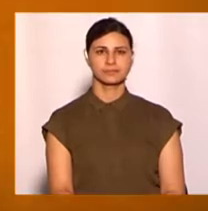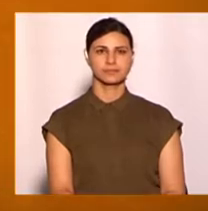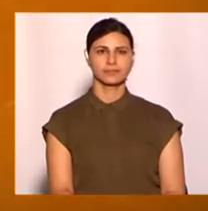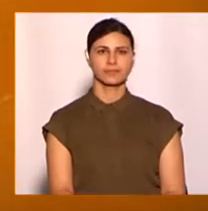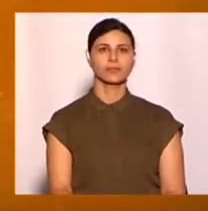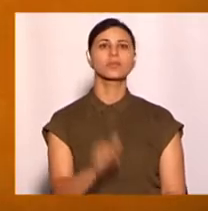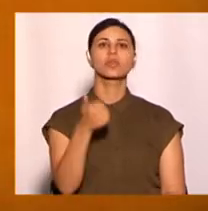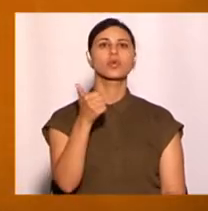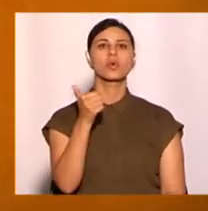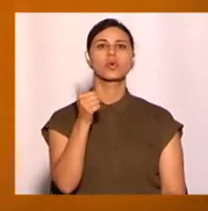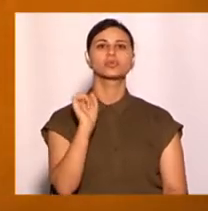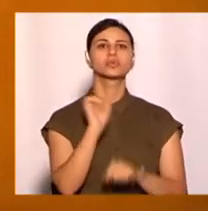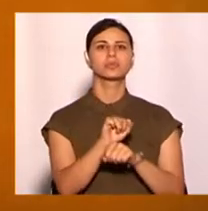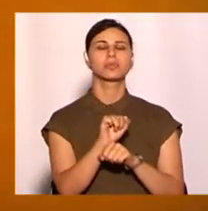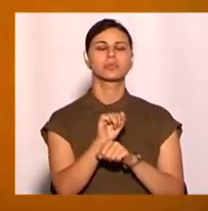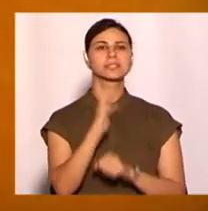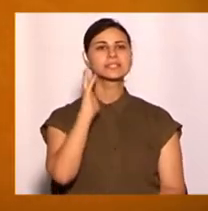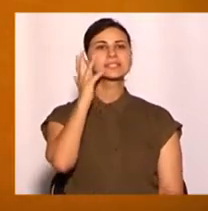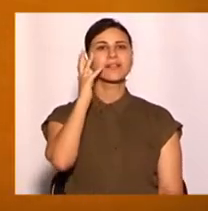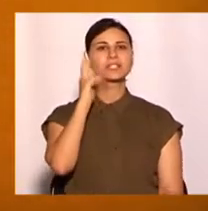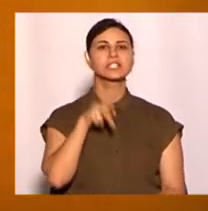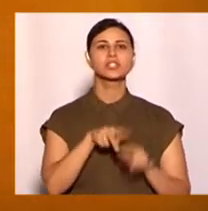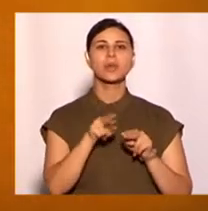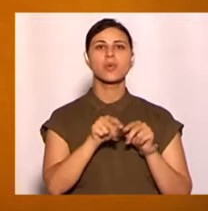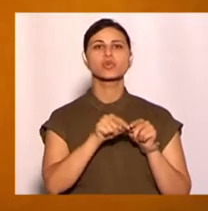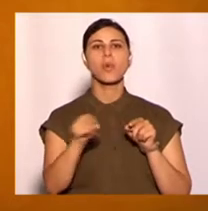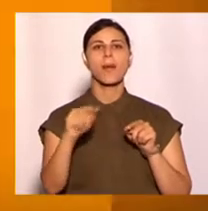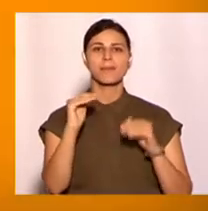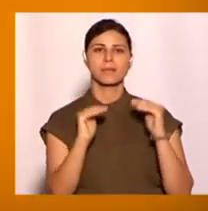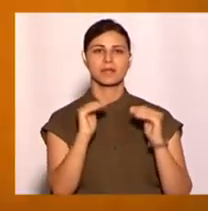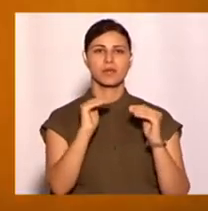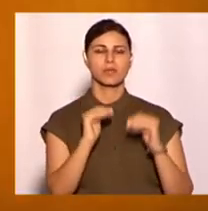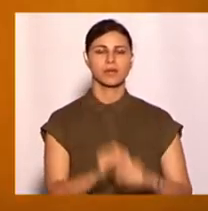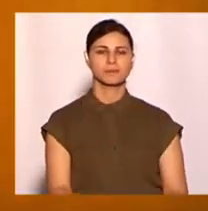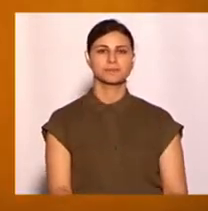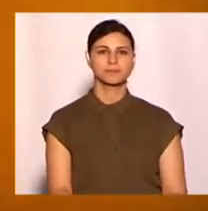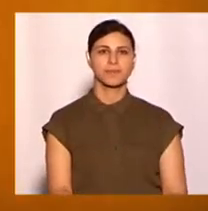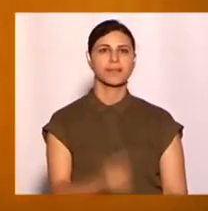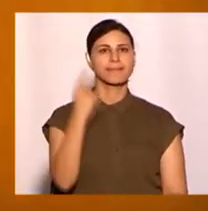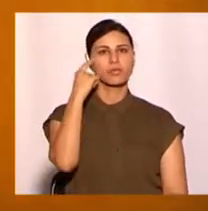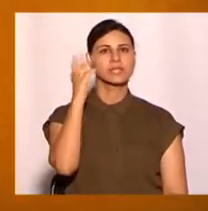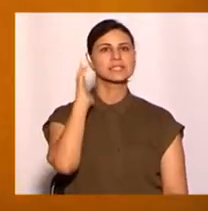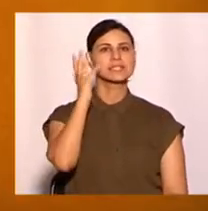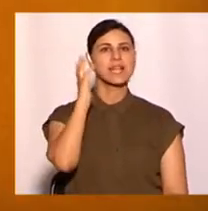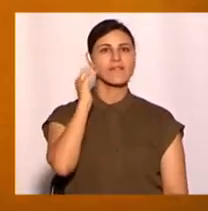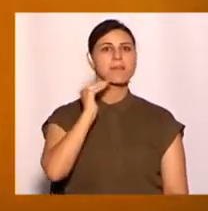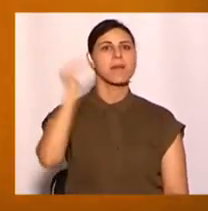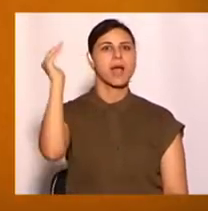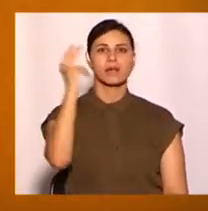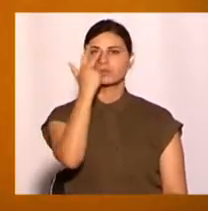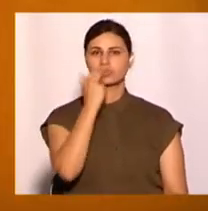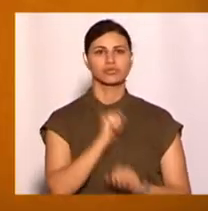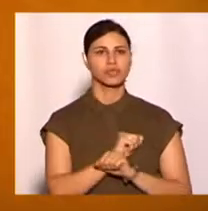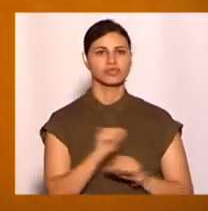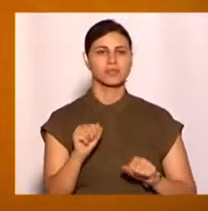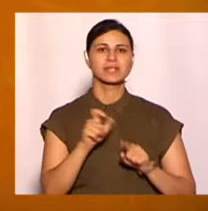როგორ აიცილოთ თავიდან არტერიული წნევის საშემოდგომო მერღეობა? არ გაუშინაურდეთ მაღალ წნევას.